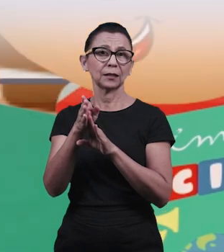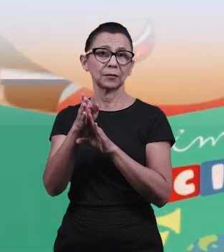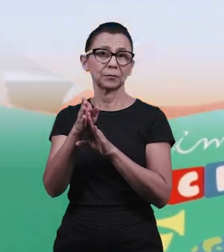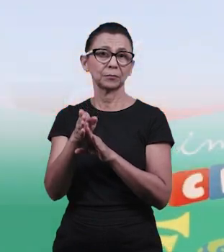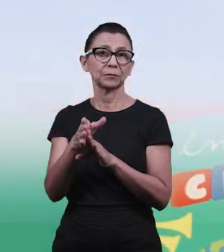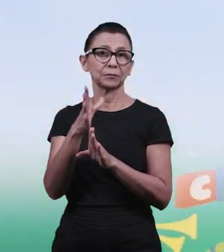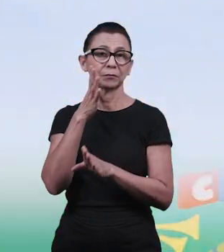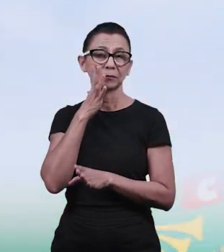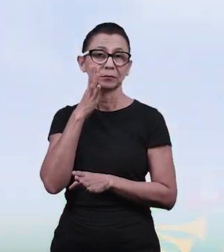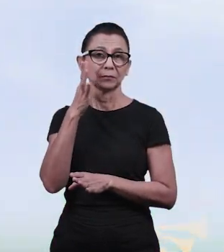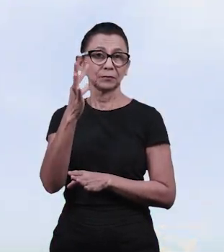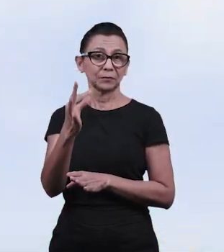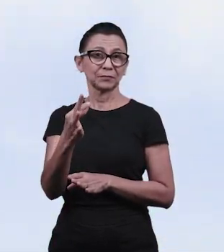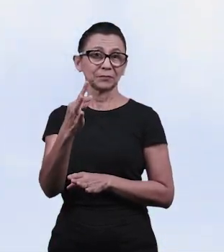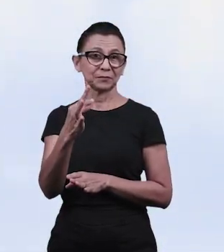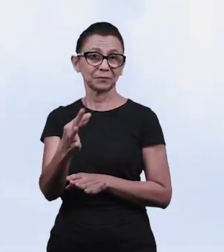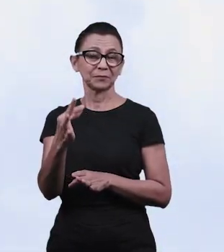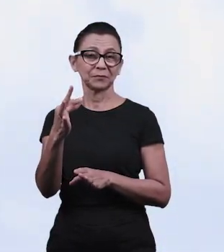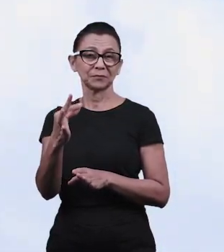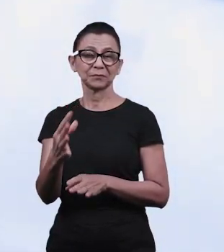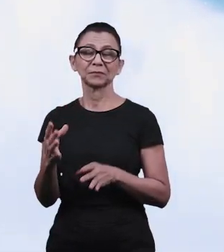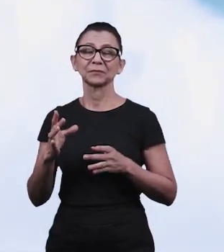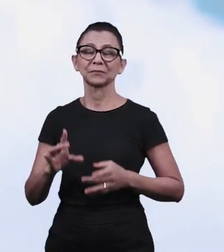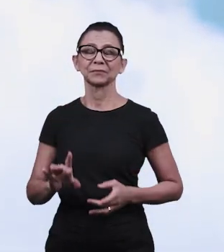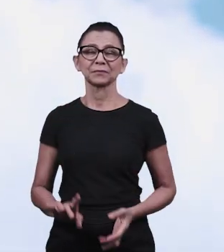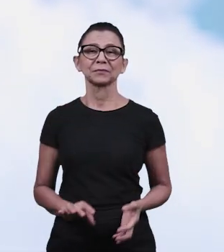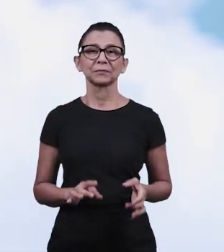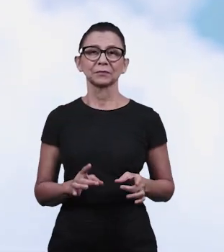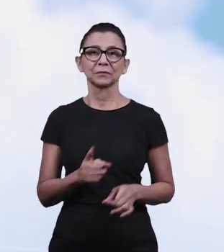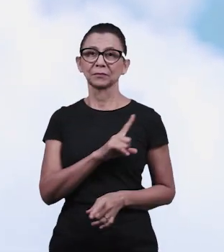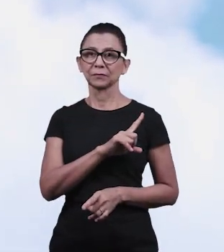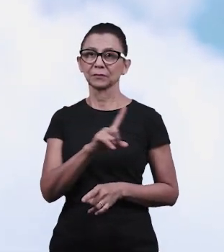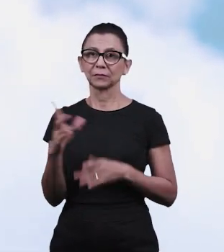чтобы ты смогла наследовать жизнь вечную.